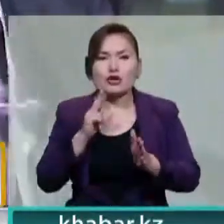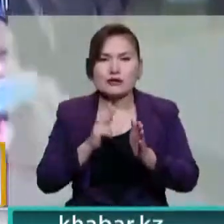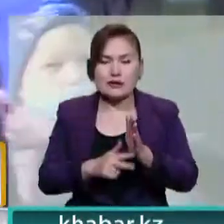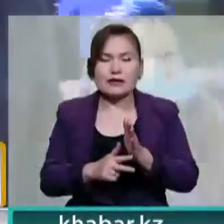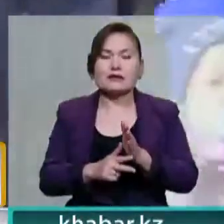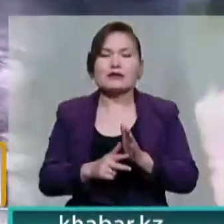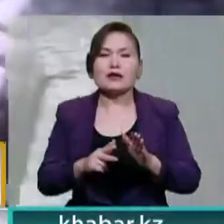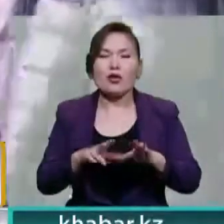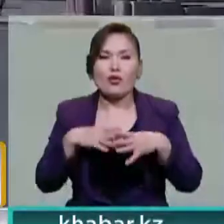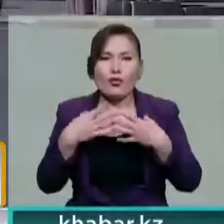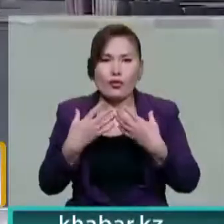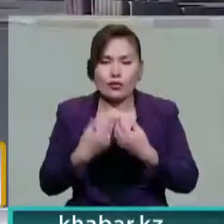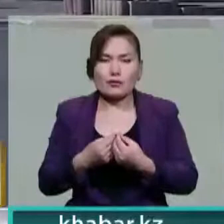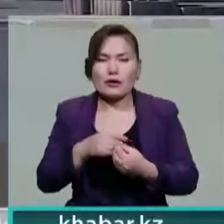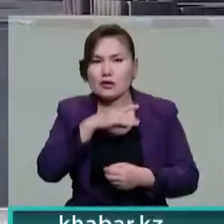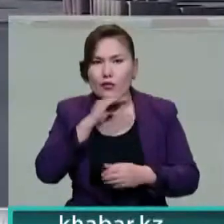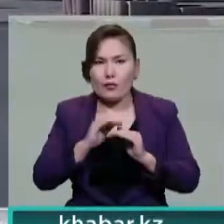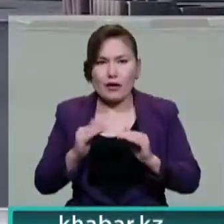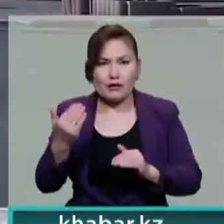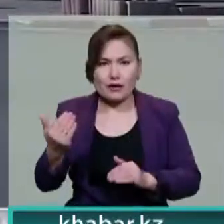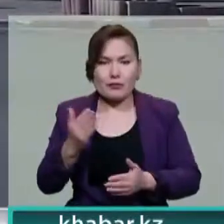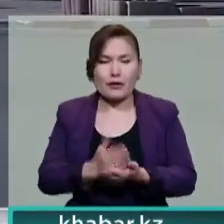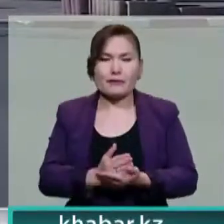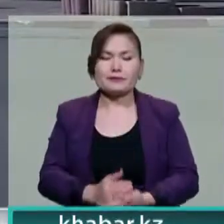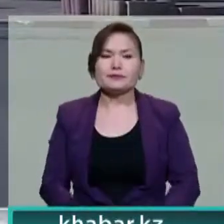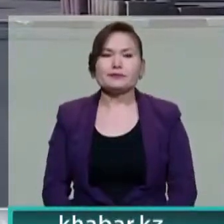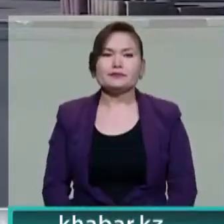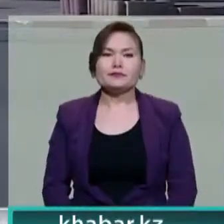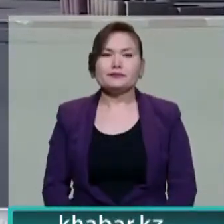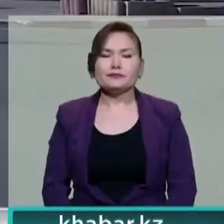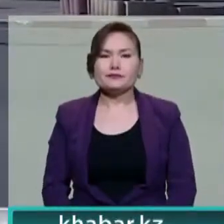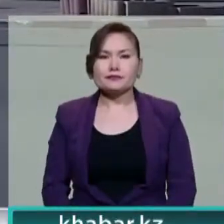көпбалалы отбасы. Мағауия Қалиев, Сергей Трахтенберг, хабар, Қостанай облысы.